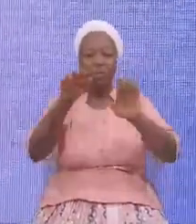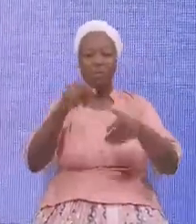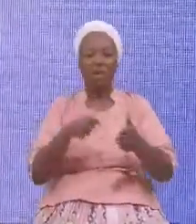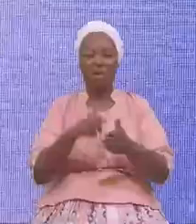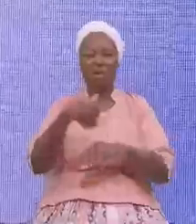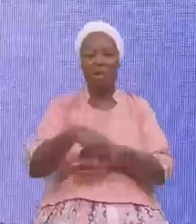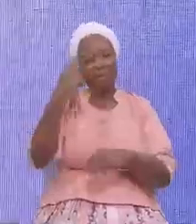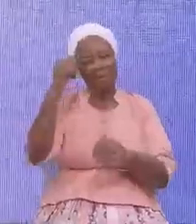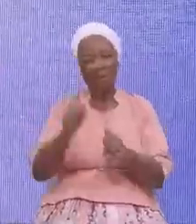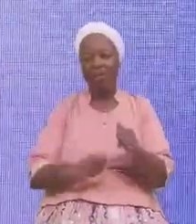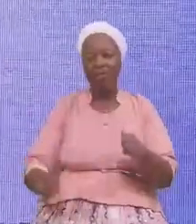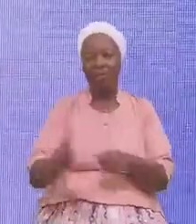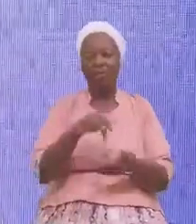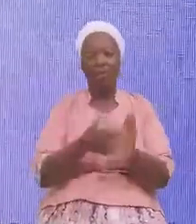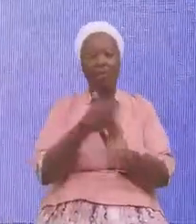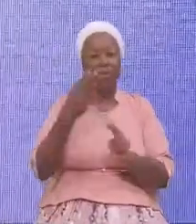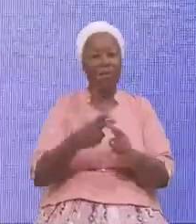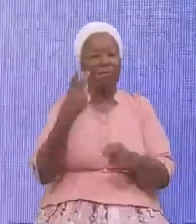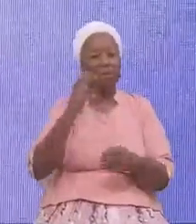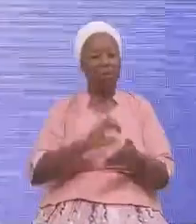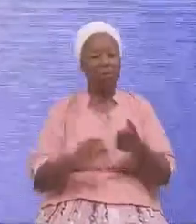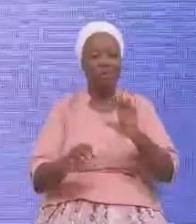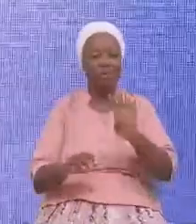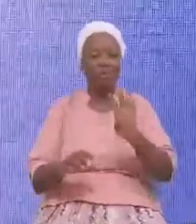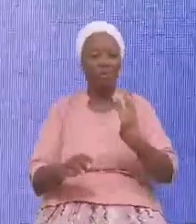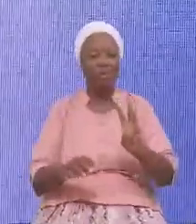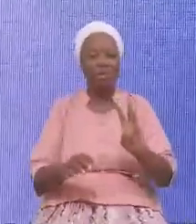Voyons le verset 46. Marc 10.